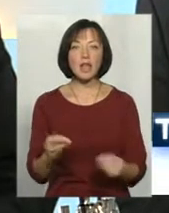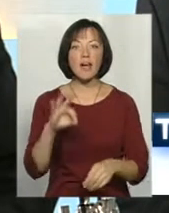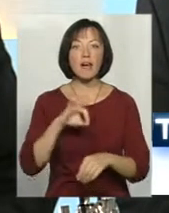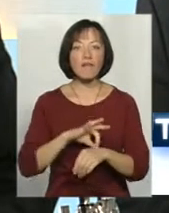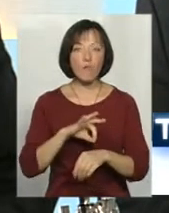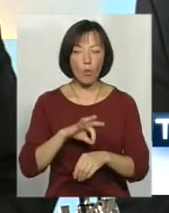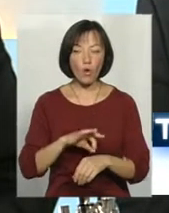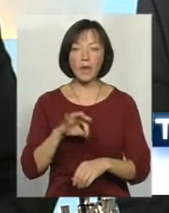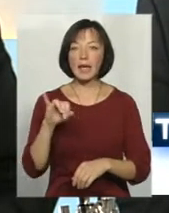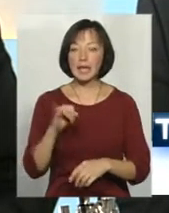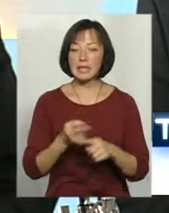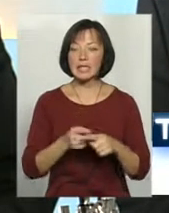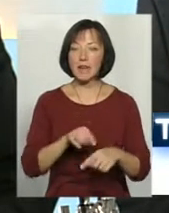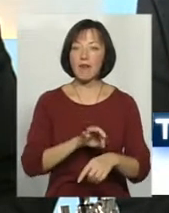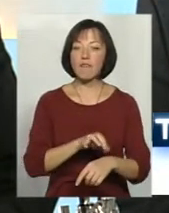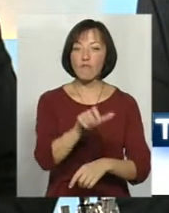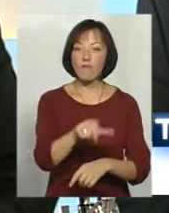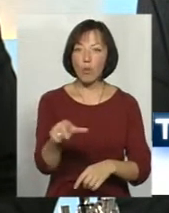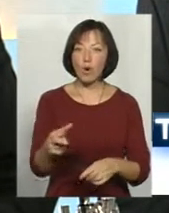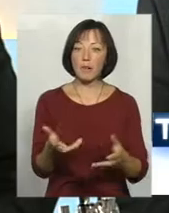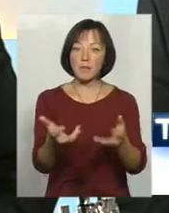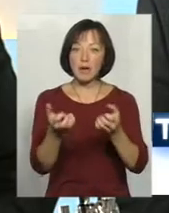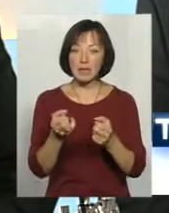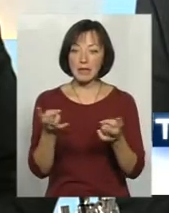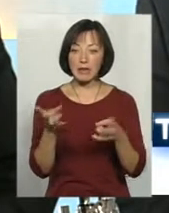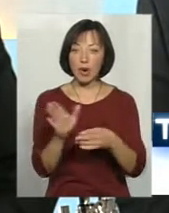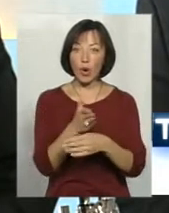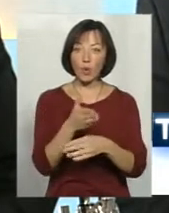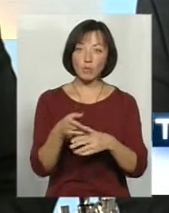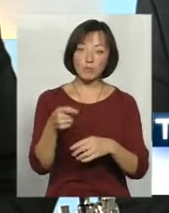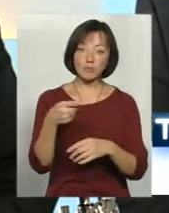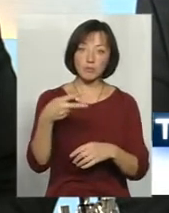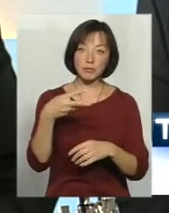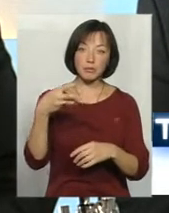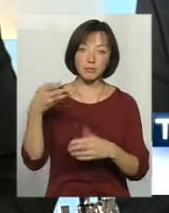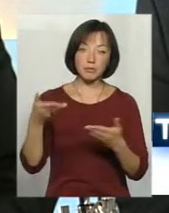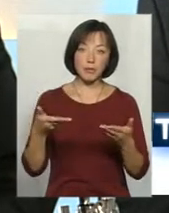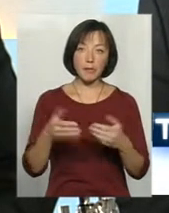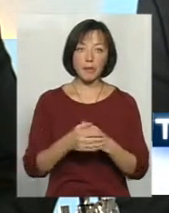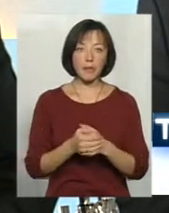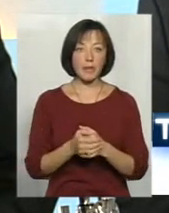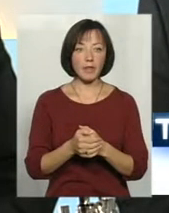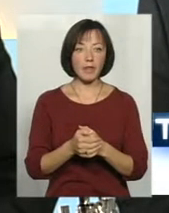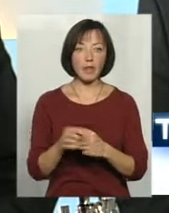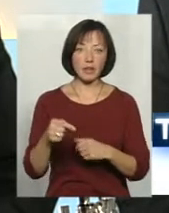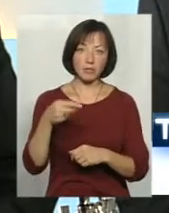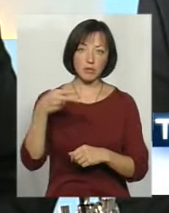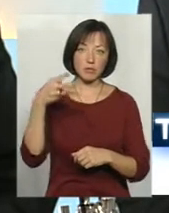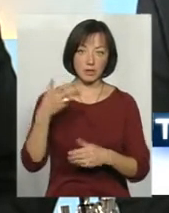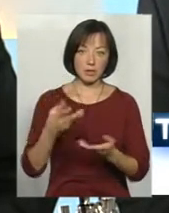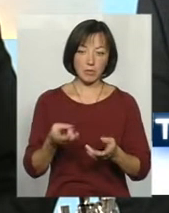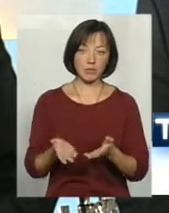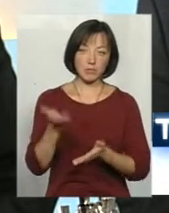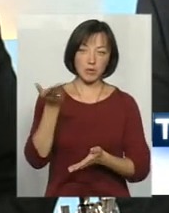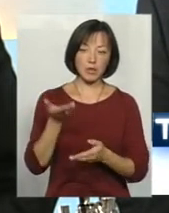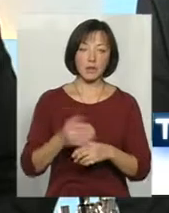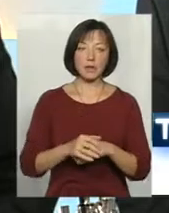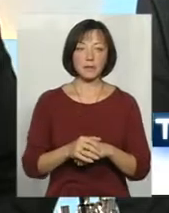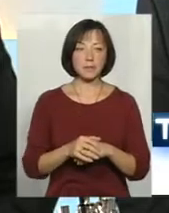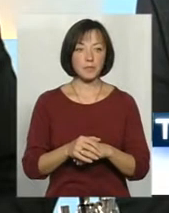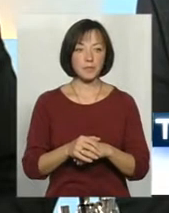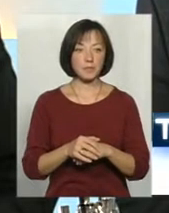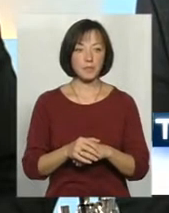І, безумовно, цих хворих, які прийняли, їх треба розподілити. Всі їх треба розподілити на слідуючих поверхах. Другий, третій